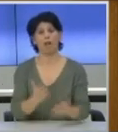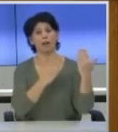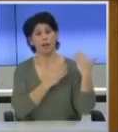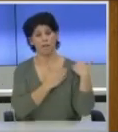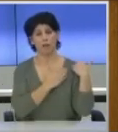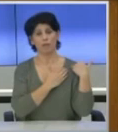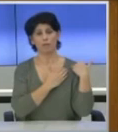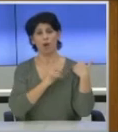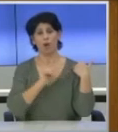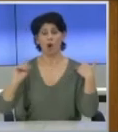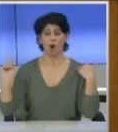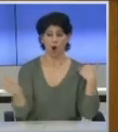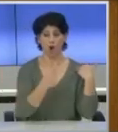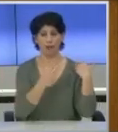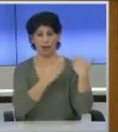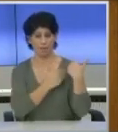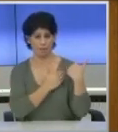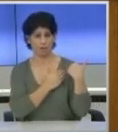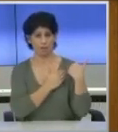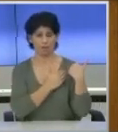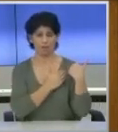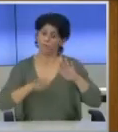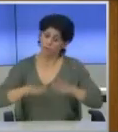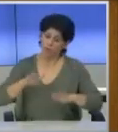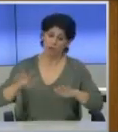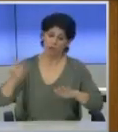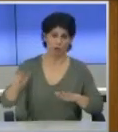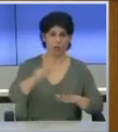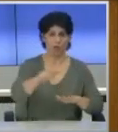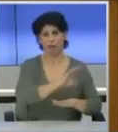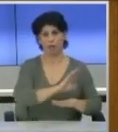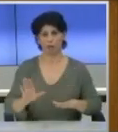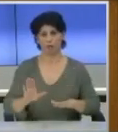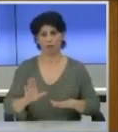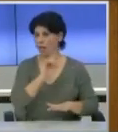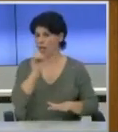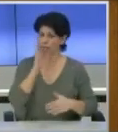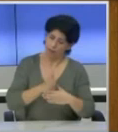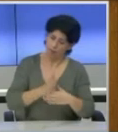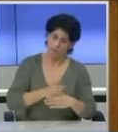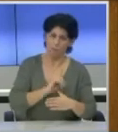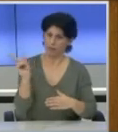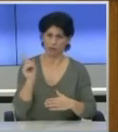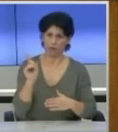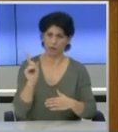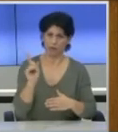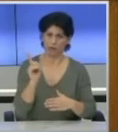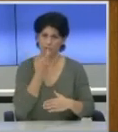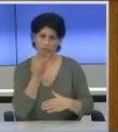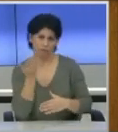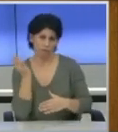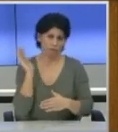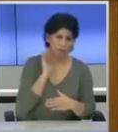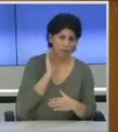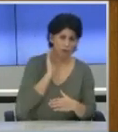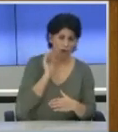Αναλαμβάνουμε όλη την ευθύνη που μας αναλογεί. Δεν κρυβόμαστε πίσω από